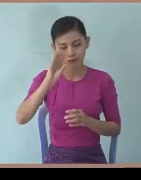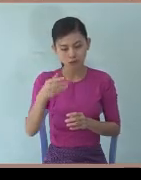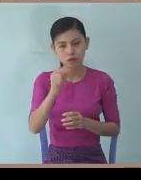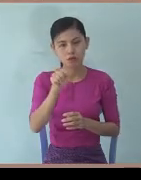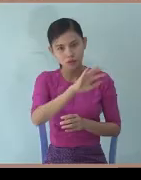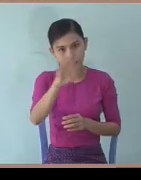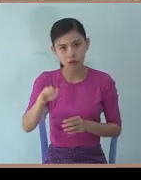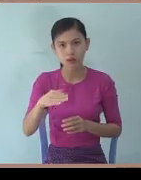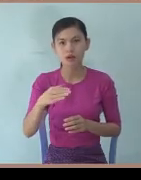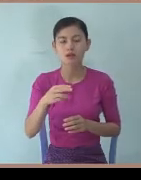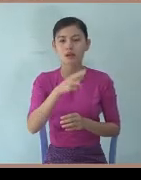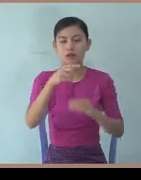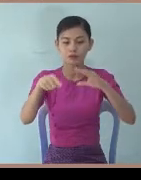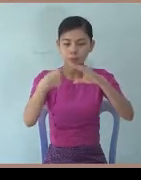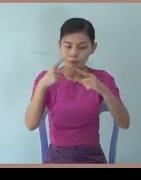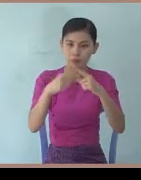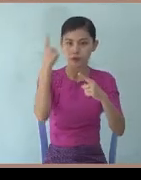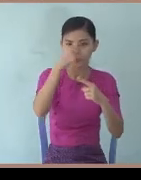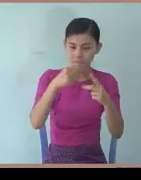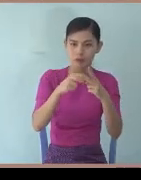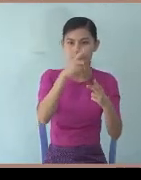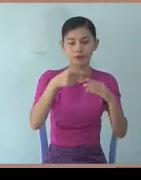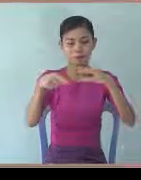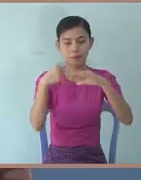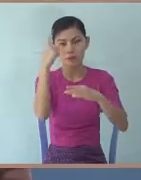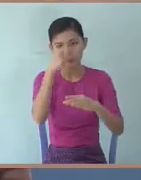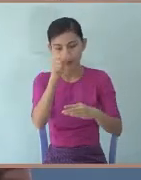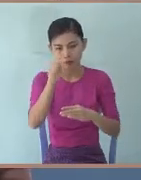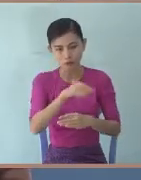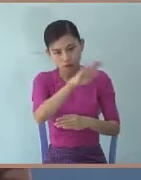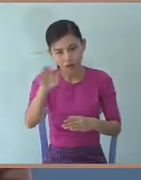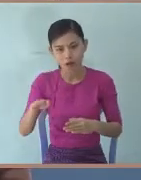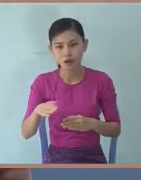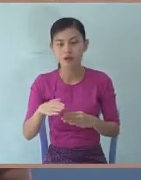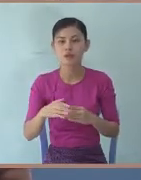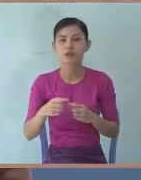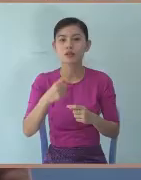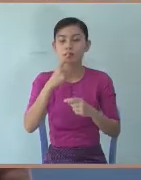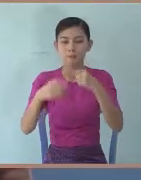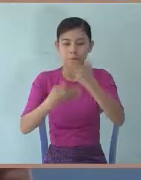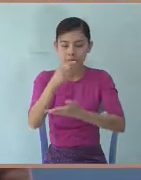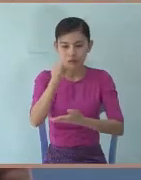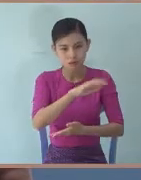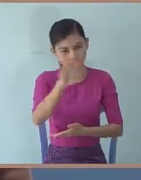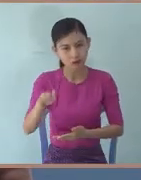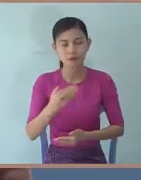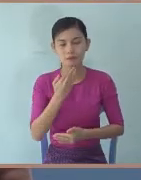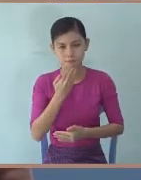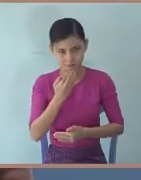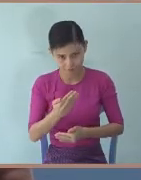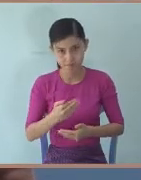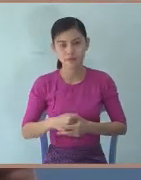video ni bebo video mah, mereka ni bebo cara dengar itu ya, nampi lo pih bebo cara, pada kita tahun siri dulu, alu ko, jadi sudah macam